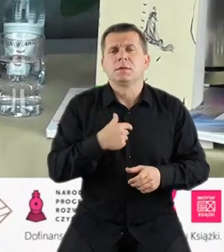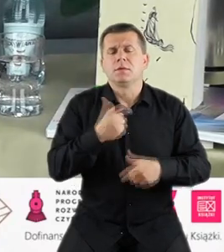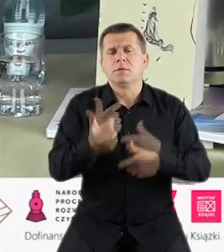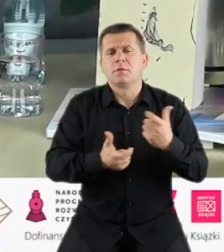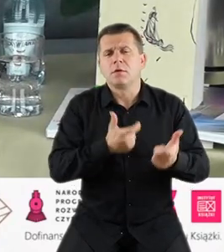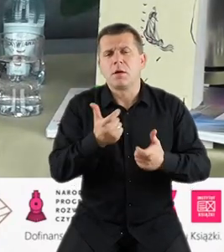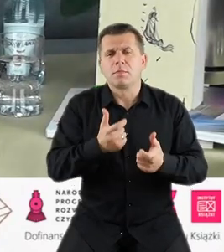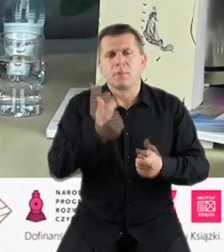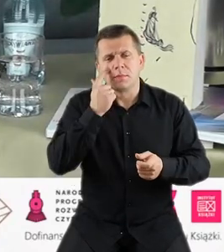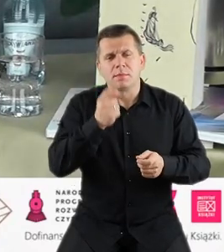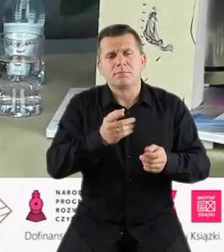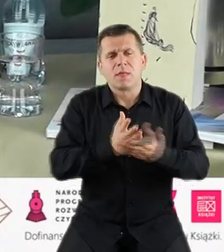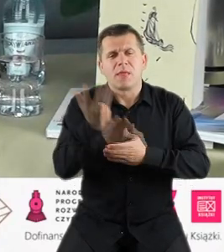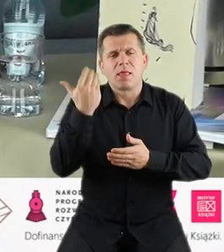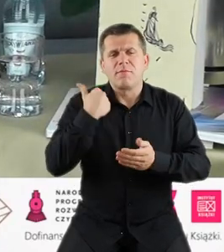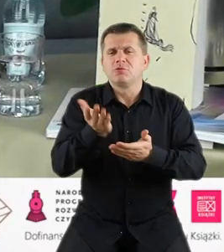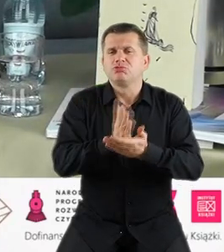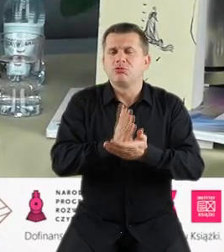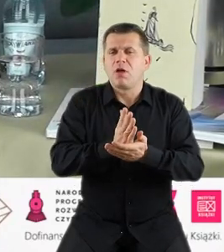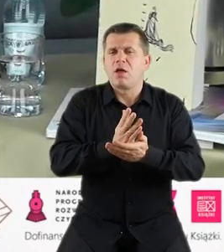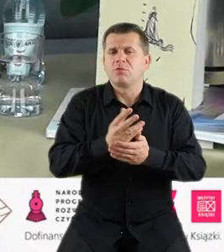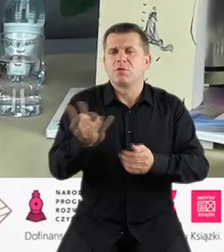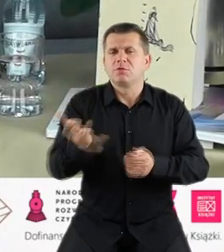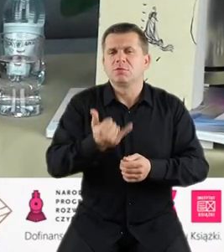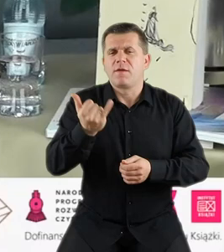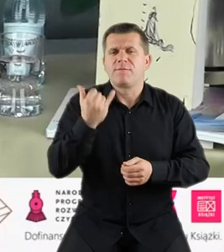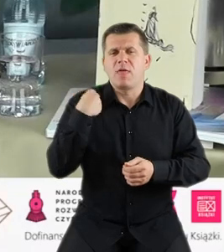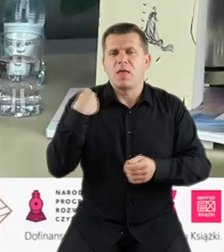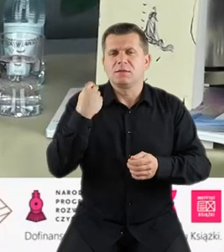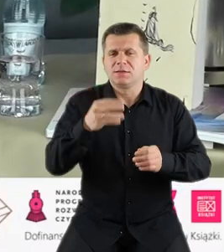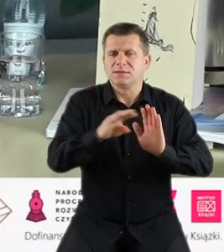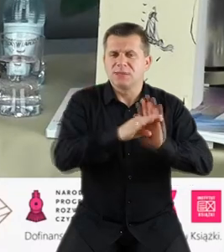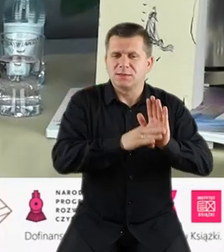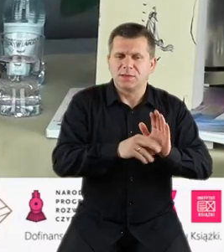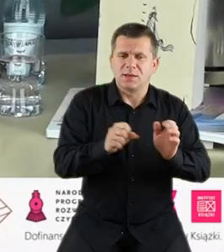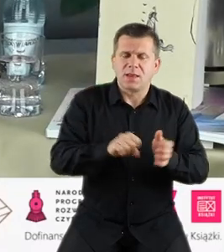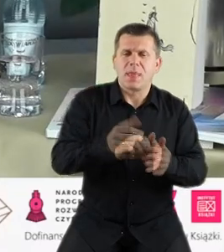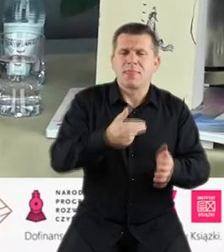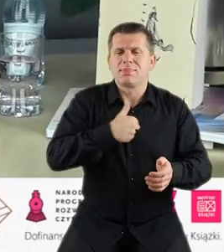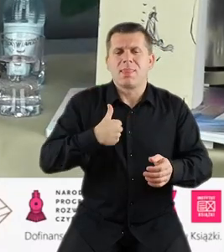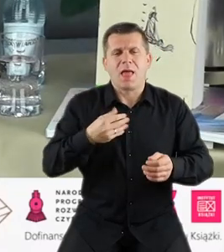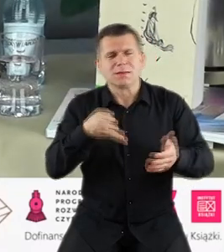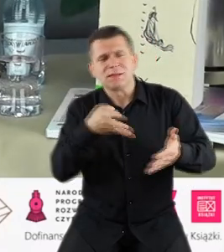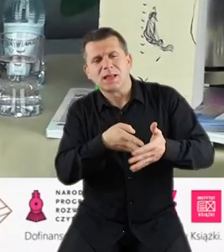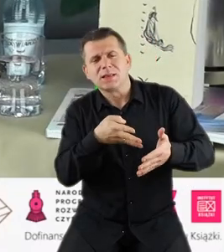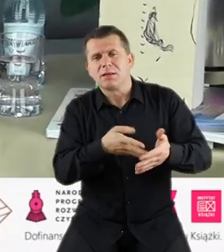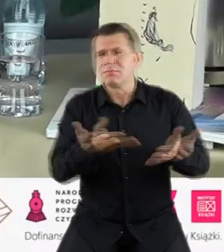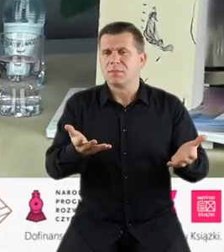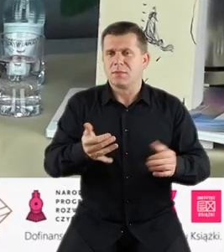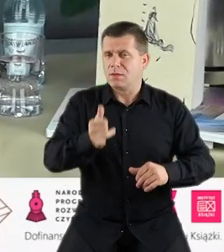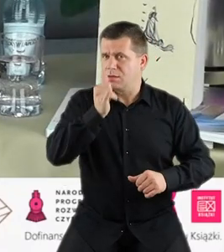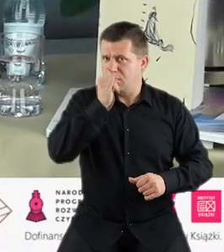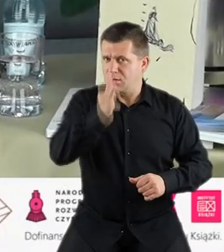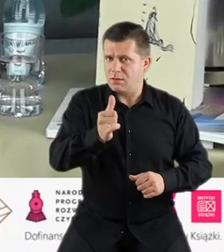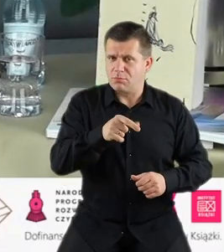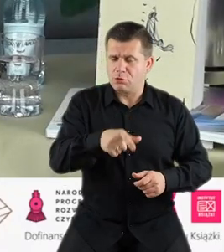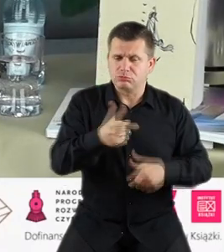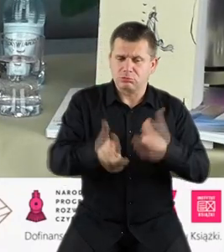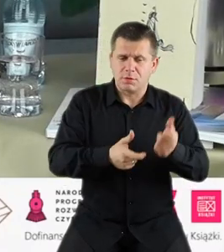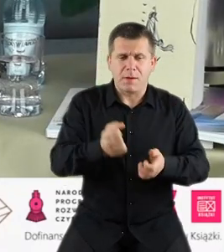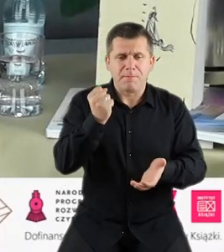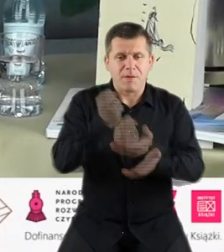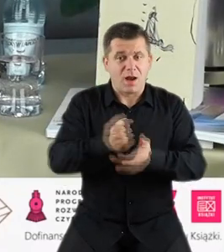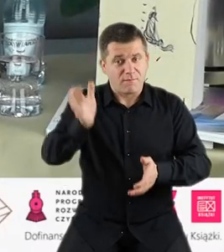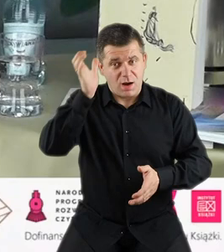narzucać średniowiecznym zasadom naszych norm i naszych interpretacji. Nie? Oczywiście. Nie możemy zastosować tutaj